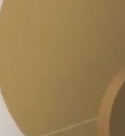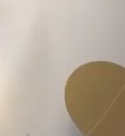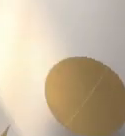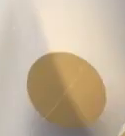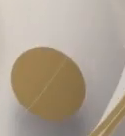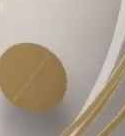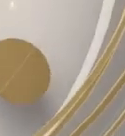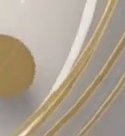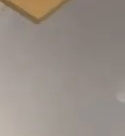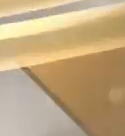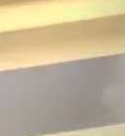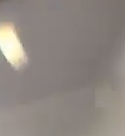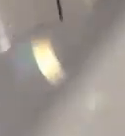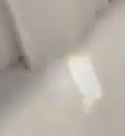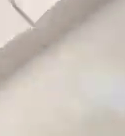으